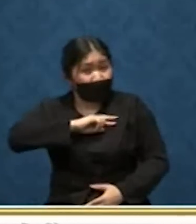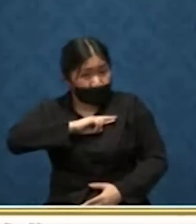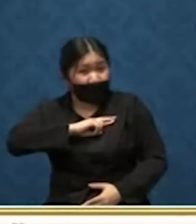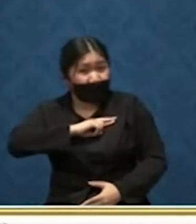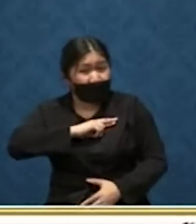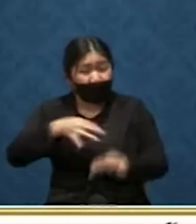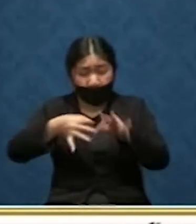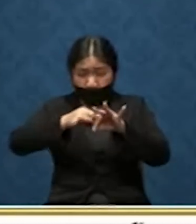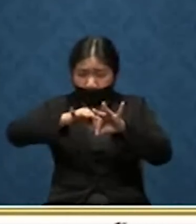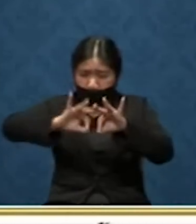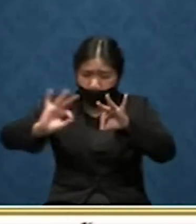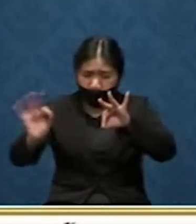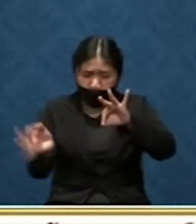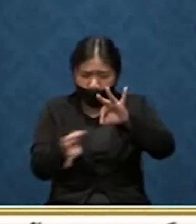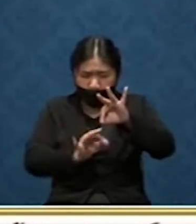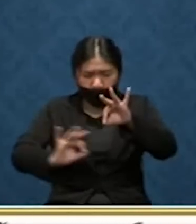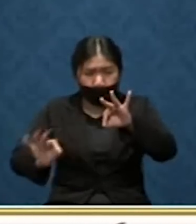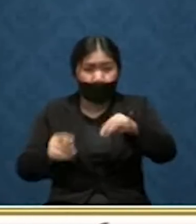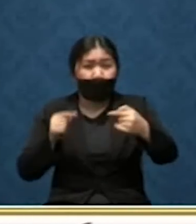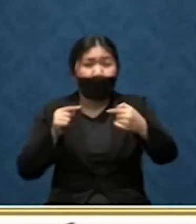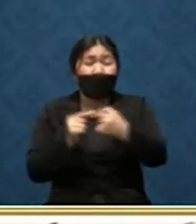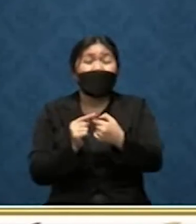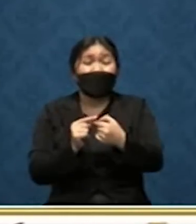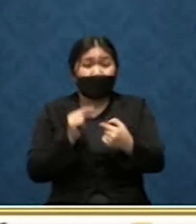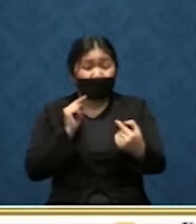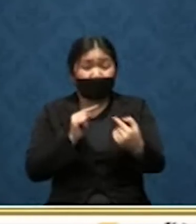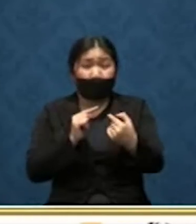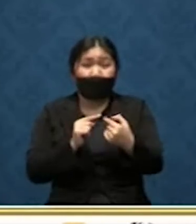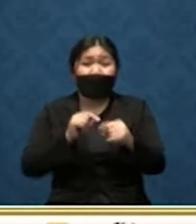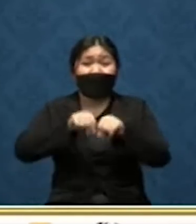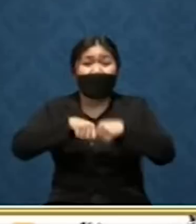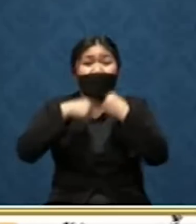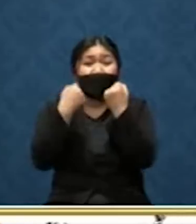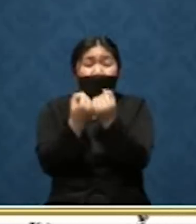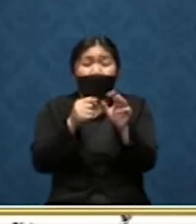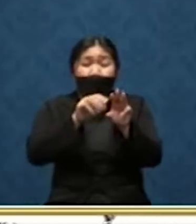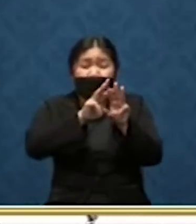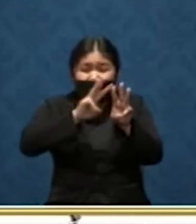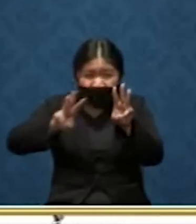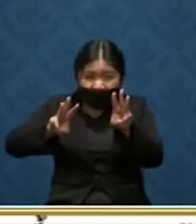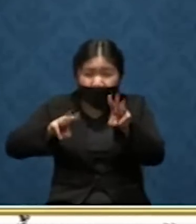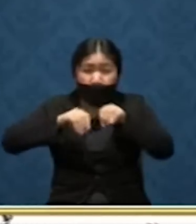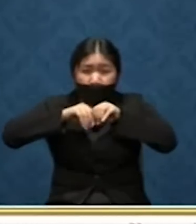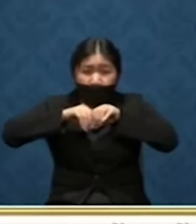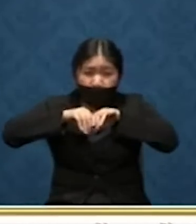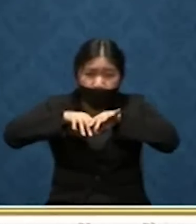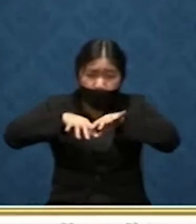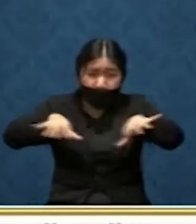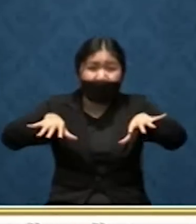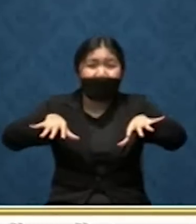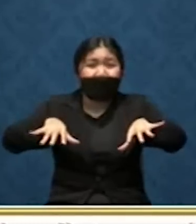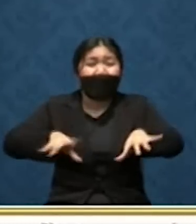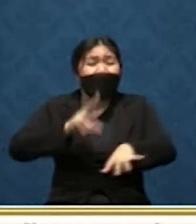เขียนบทความลงโเชียลมีเดียของสมาคมและเผยแพ้ไปตามเว็บข่าวต่ๆ